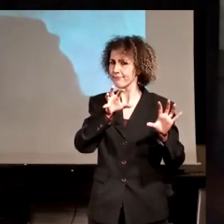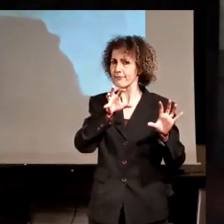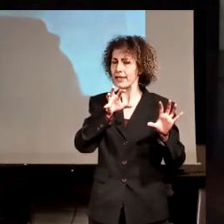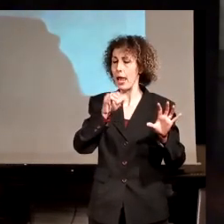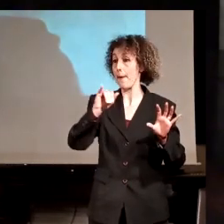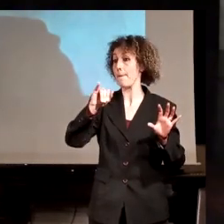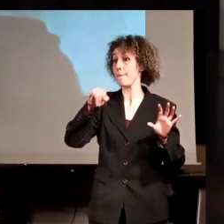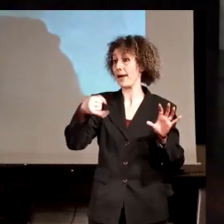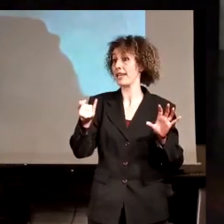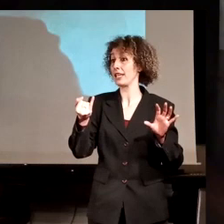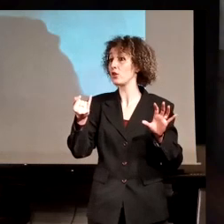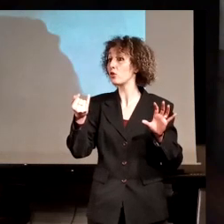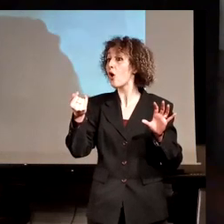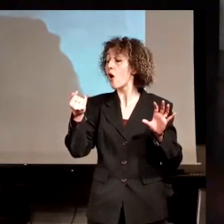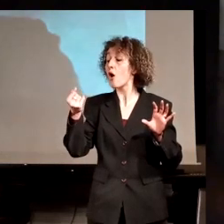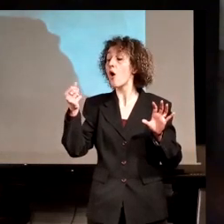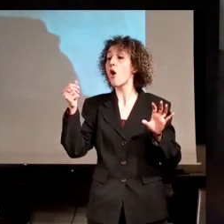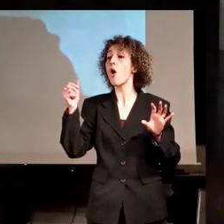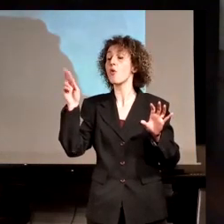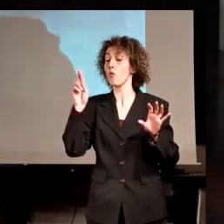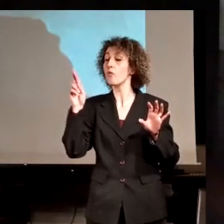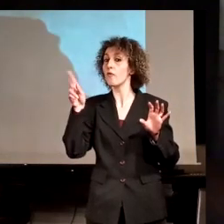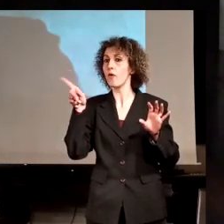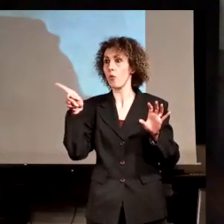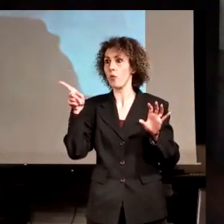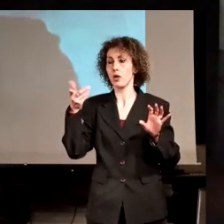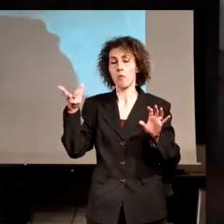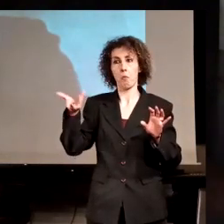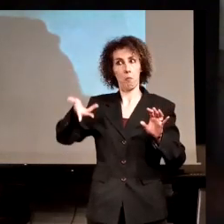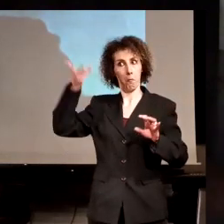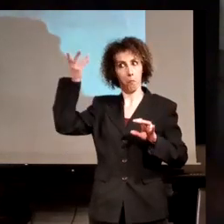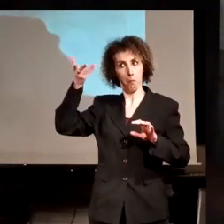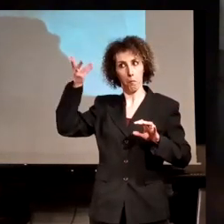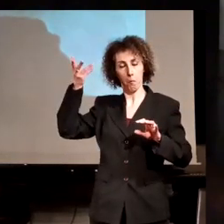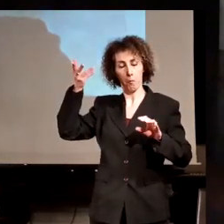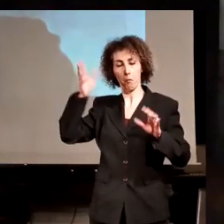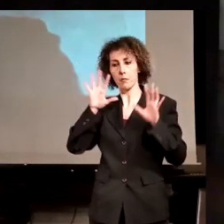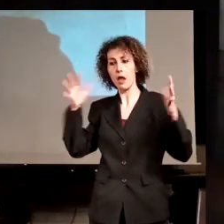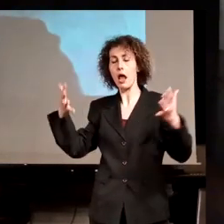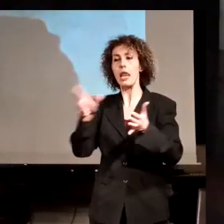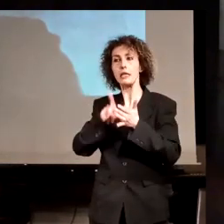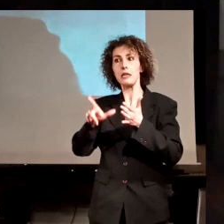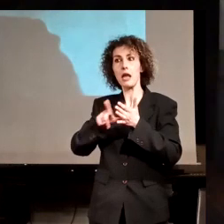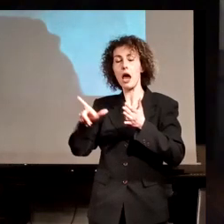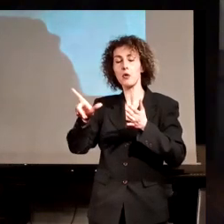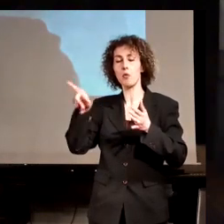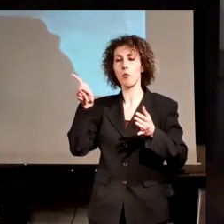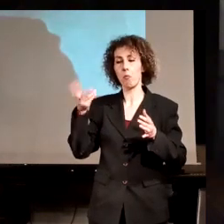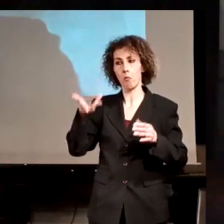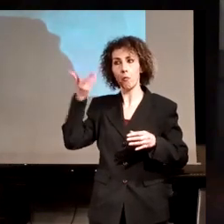mitico leonard russia era un uomo potente nel campo letterario con tutto il suo gruppo di bloomsbury